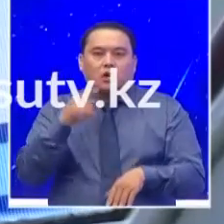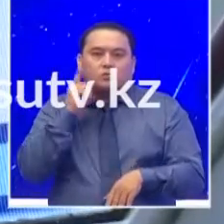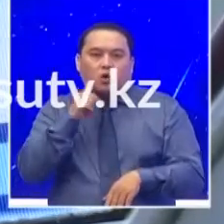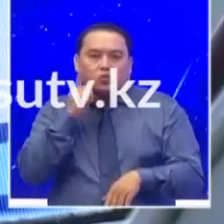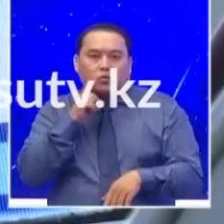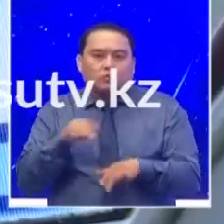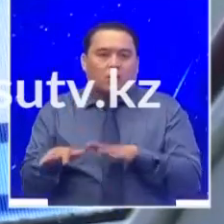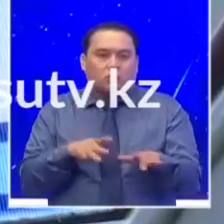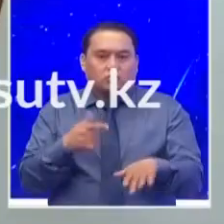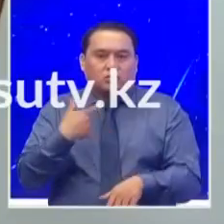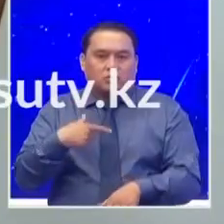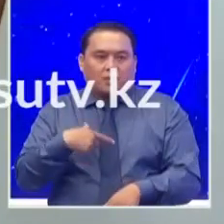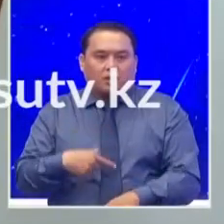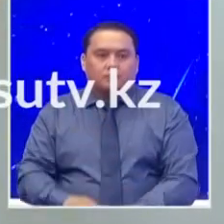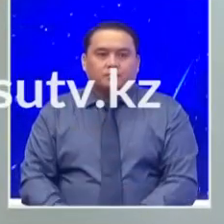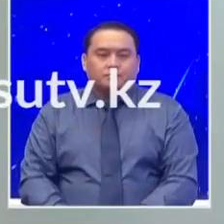этой процедуры на себе.